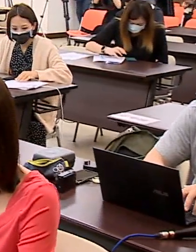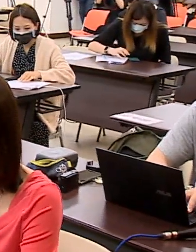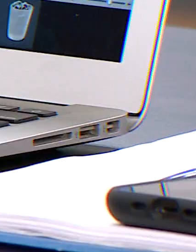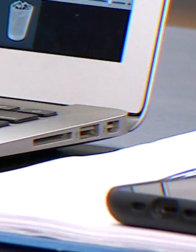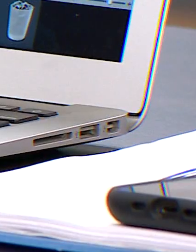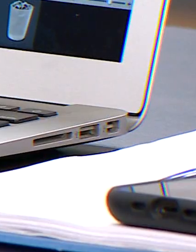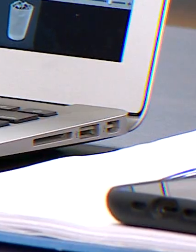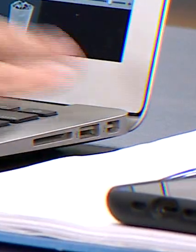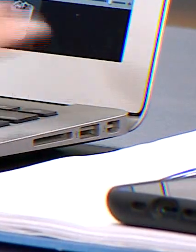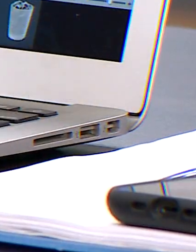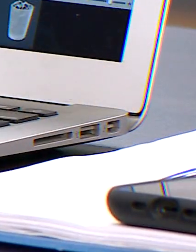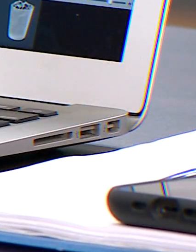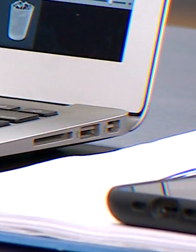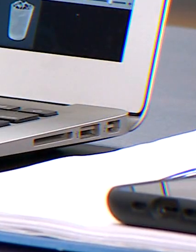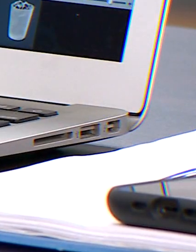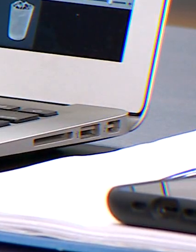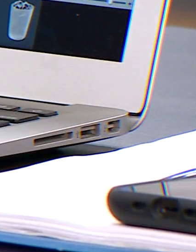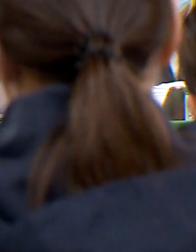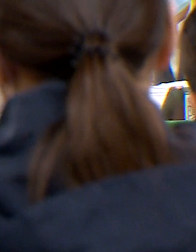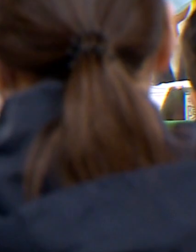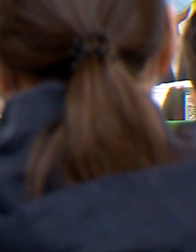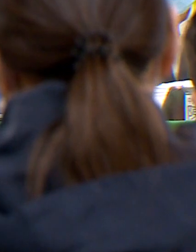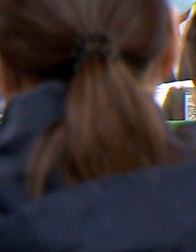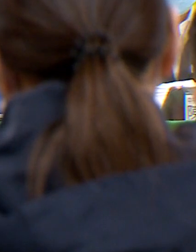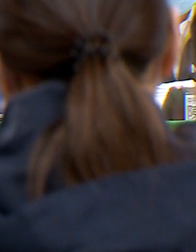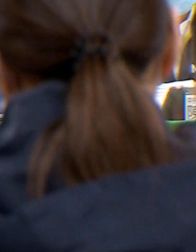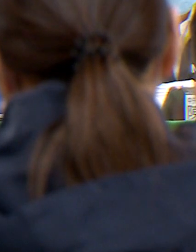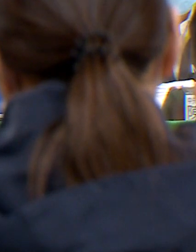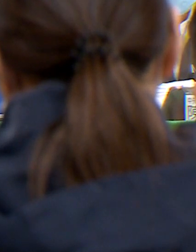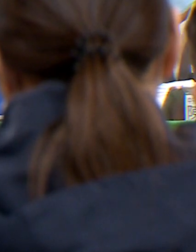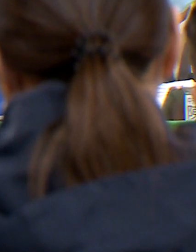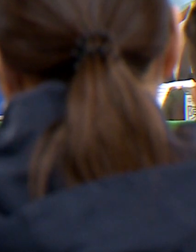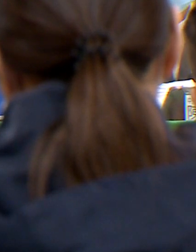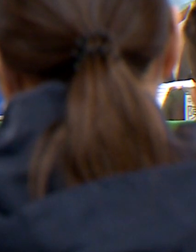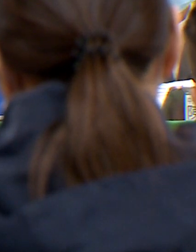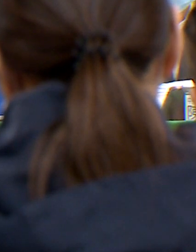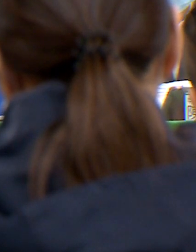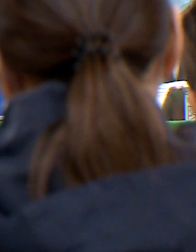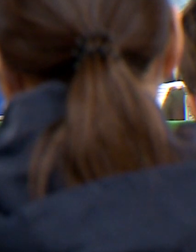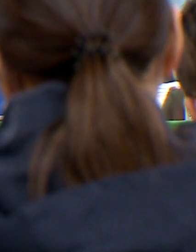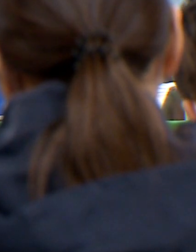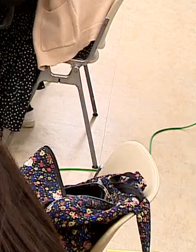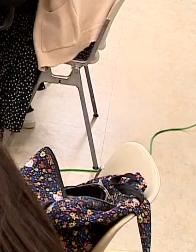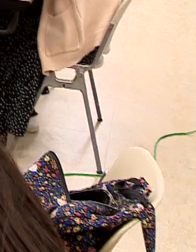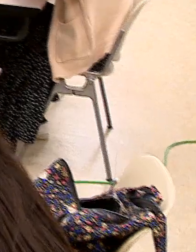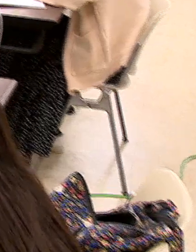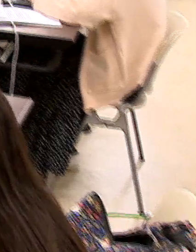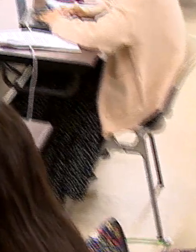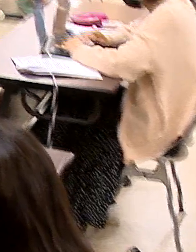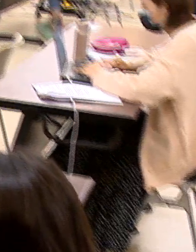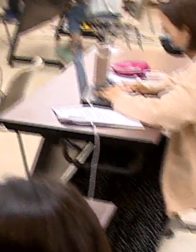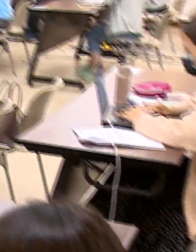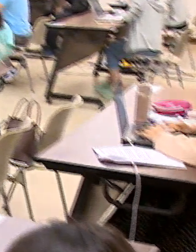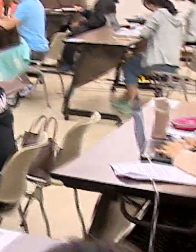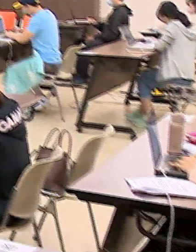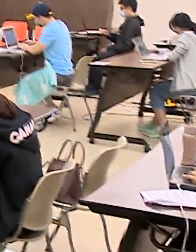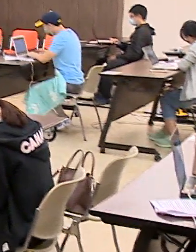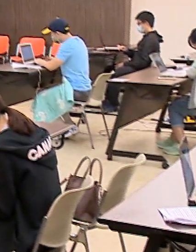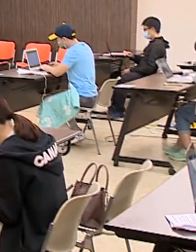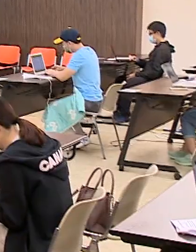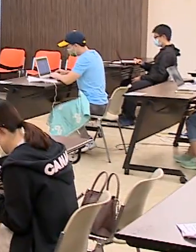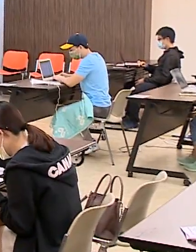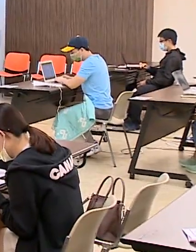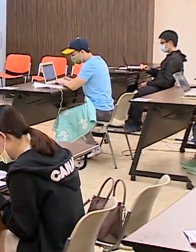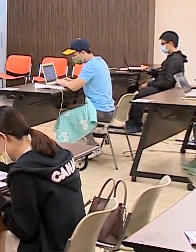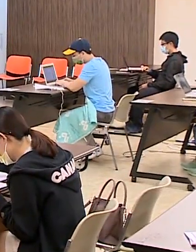文章在户外为病人插管急救真实上演，指挥中心是否有掌握？对此，陈时中回应，医院急